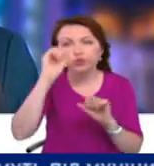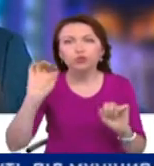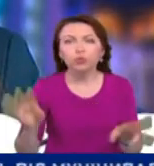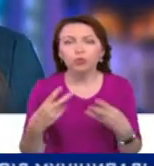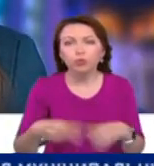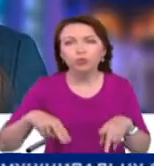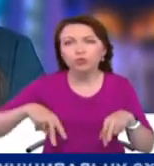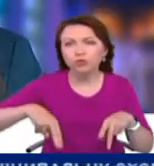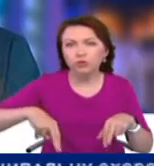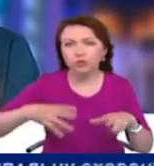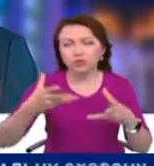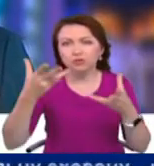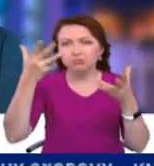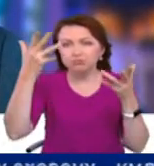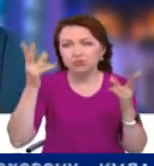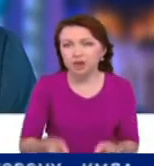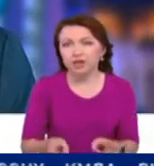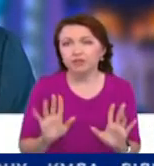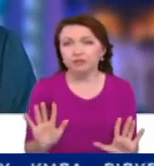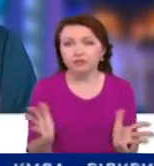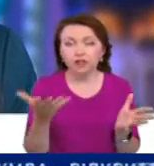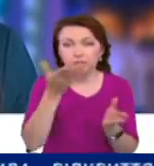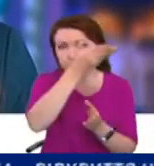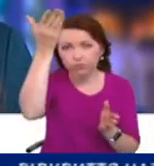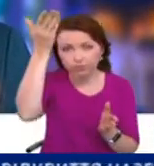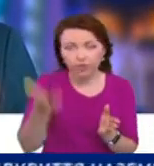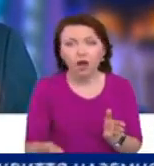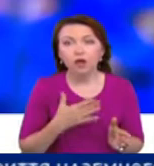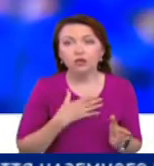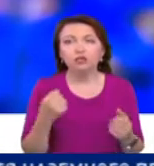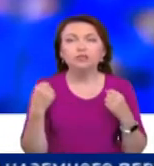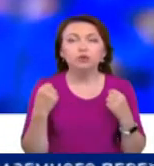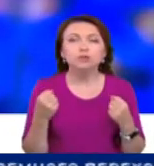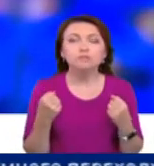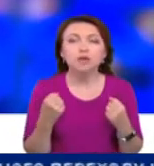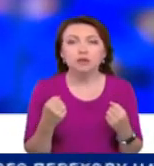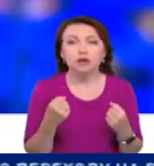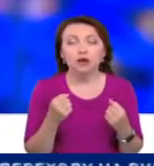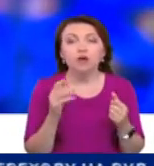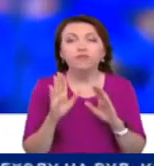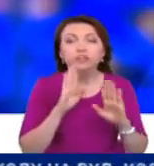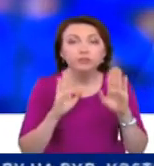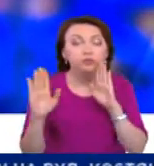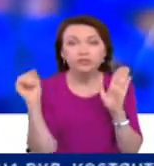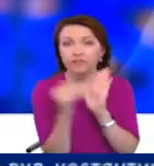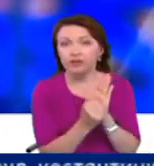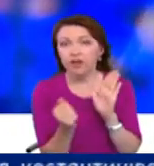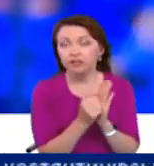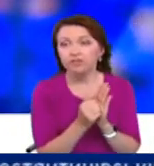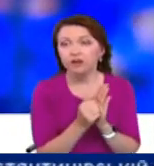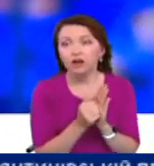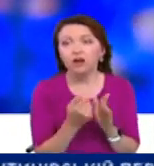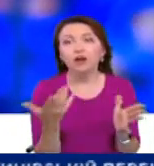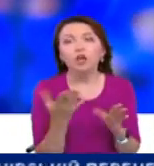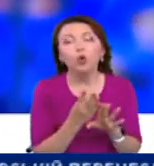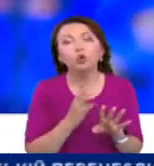там такая жахлива трагедия осталась, так что впало. Наши спортсмены выкладывали даже в Фейсбуке, в Инстаграм, какие